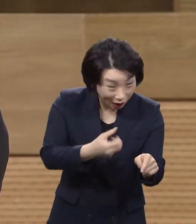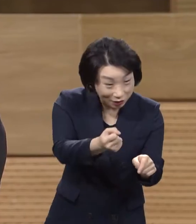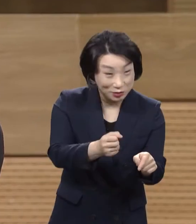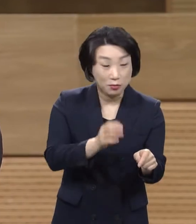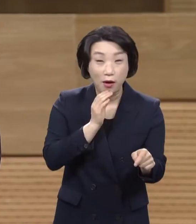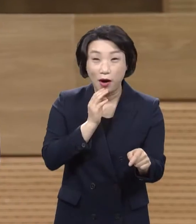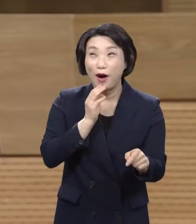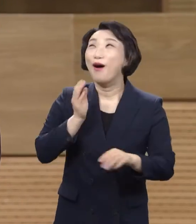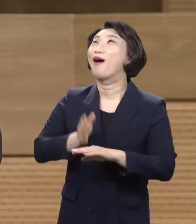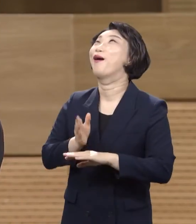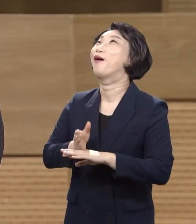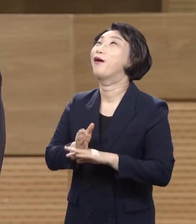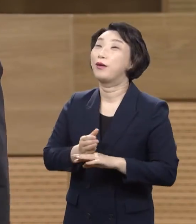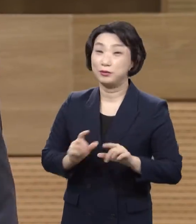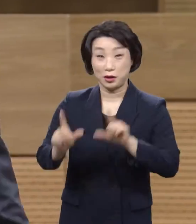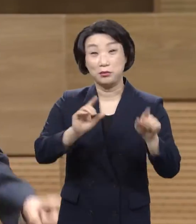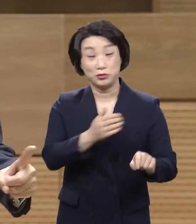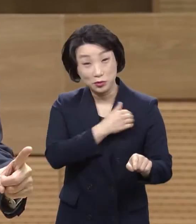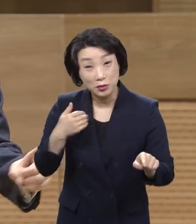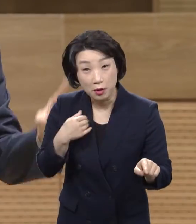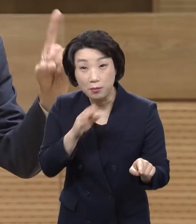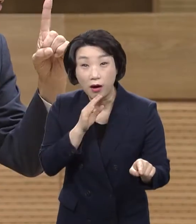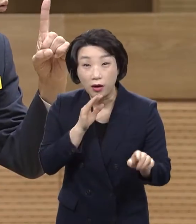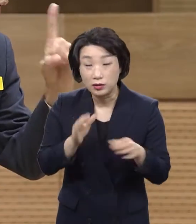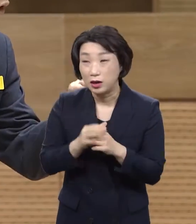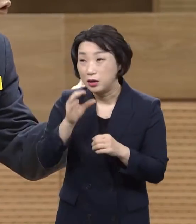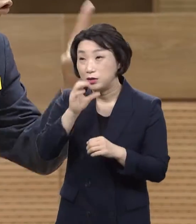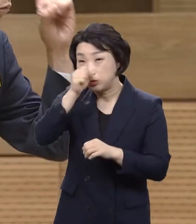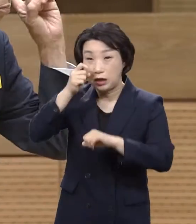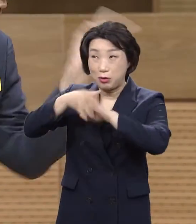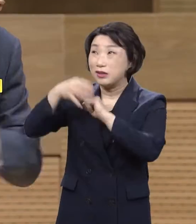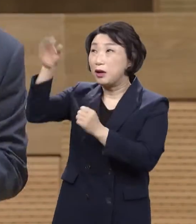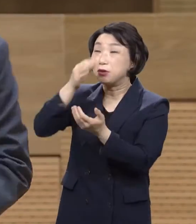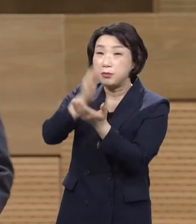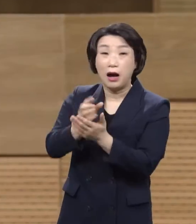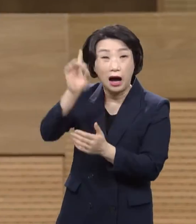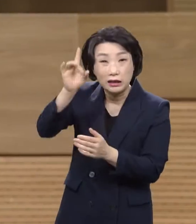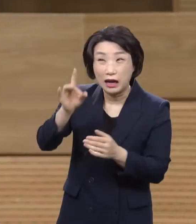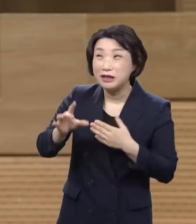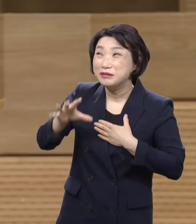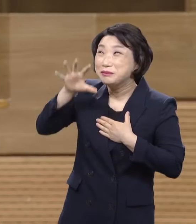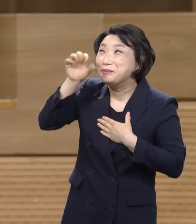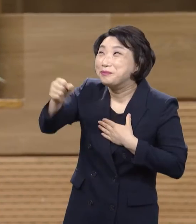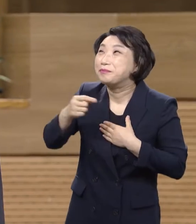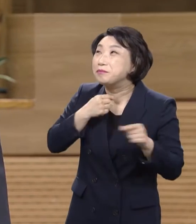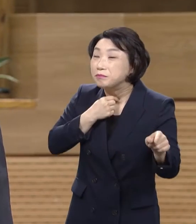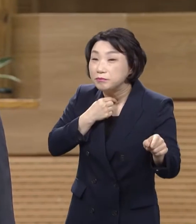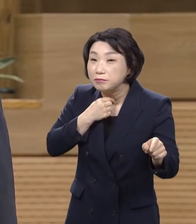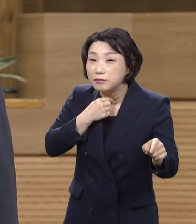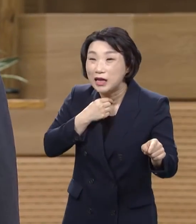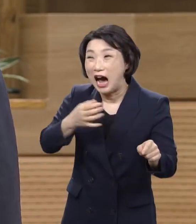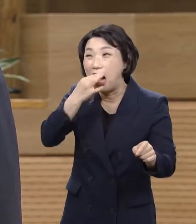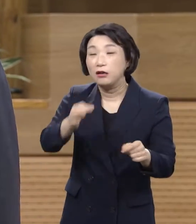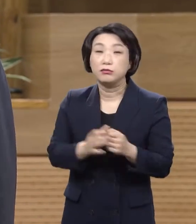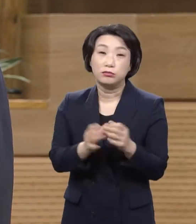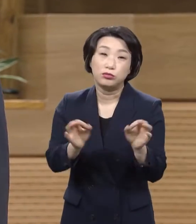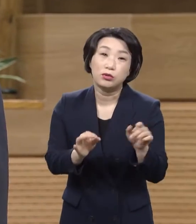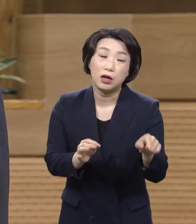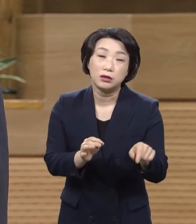했으면 그걸로 감사할 것이지, 먹지 말라는 실과 하나 그것마저 차지해서 먹으려고는 욕심